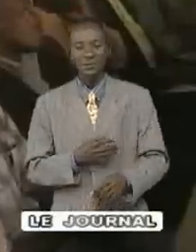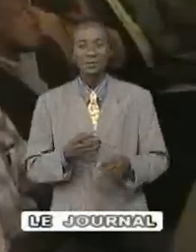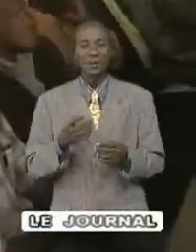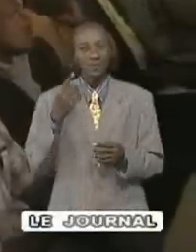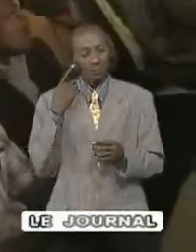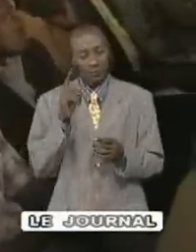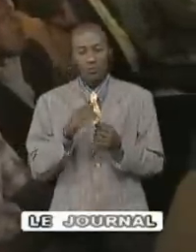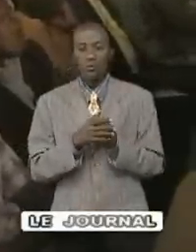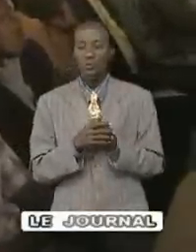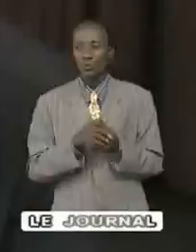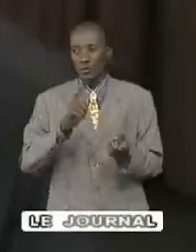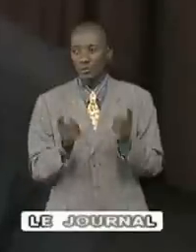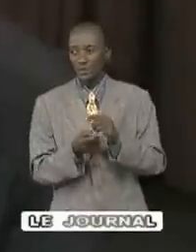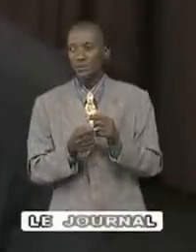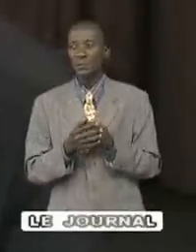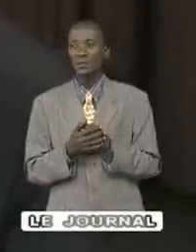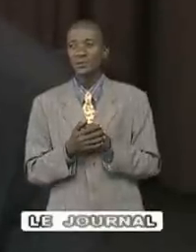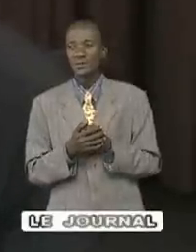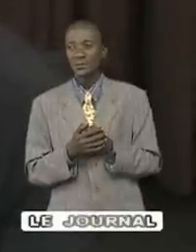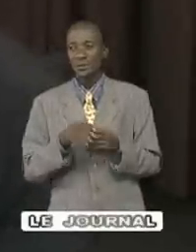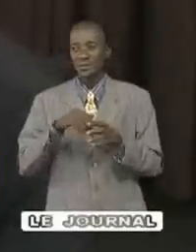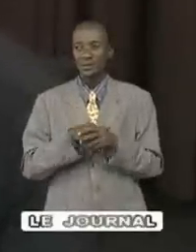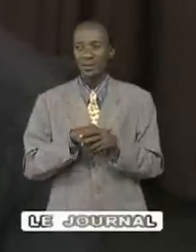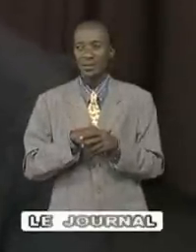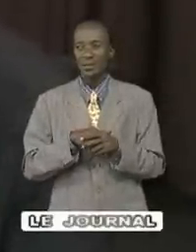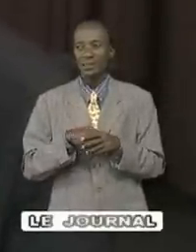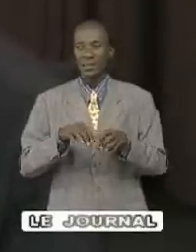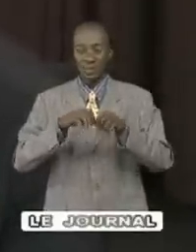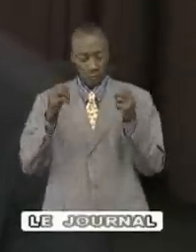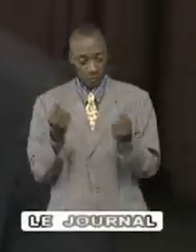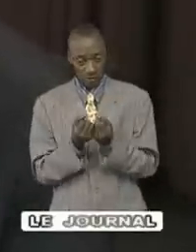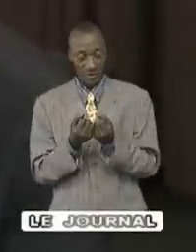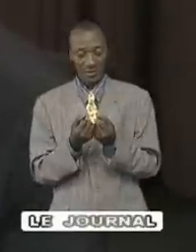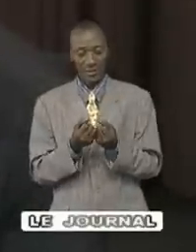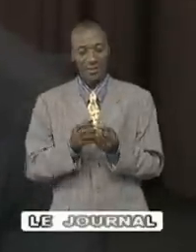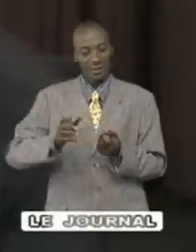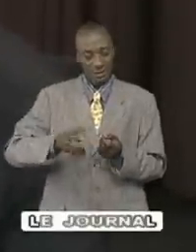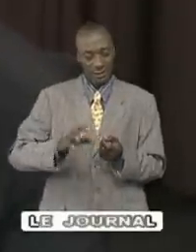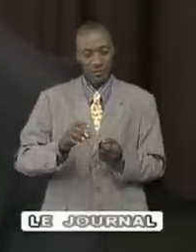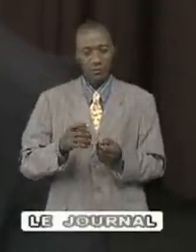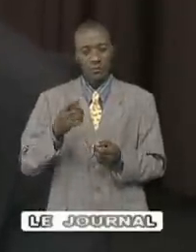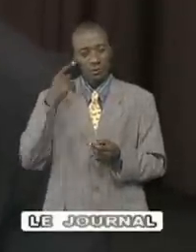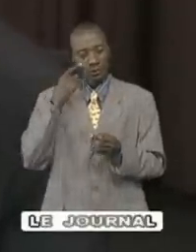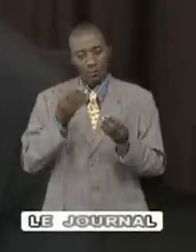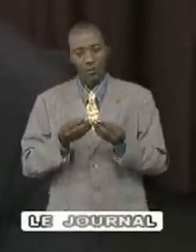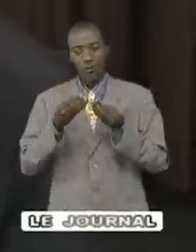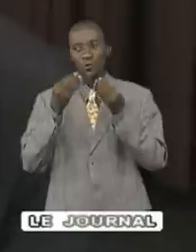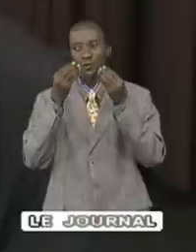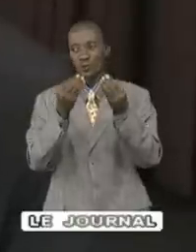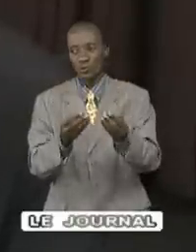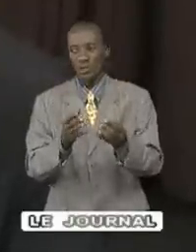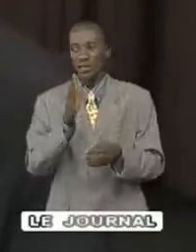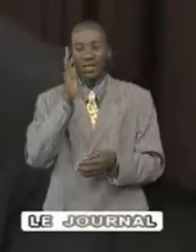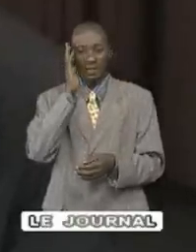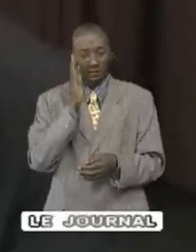et qui connaît plus de rentabilité, eu égard au fait que nous sommes une société commerciale depuis